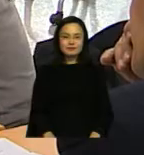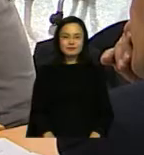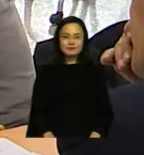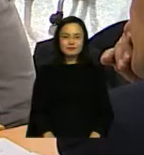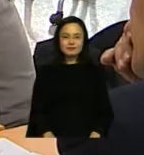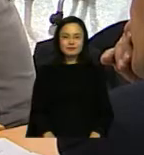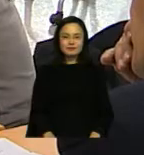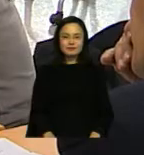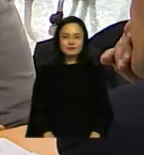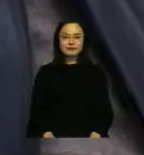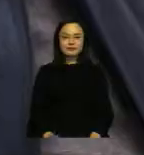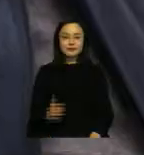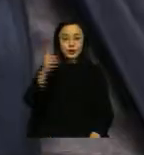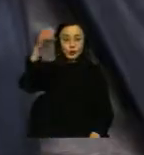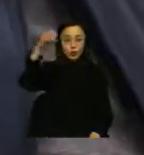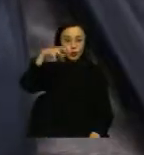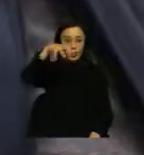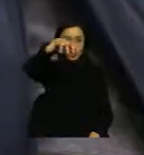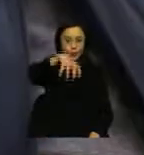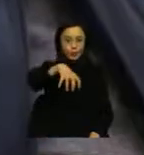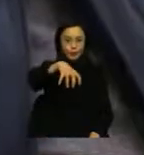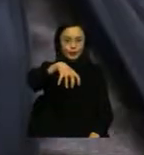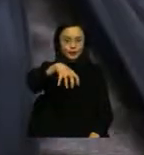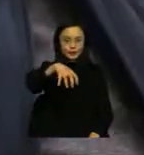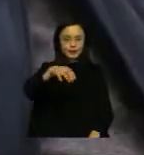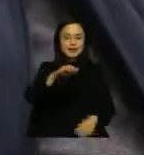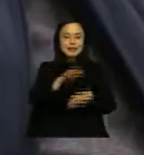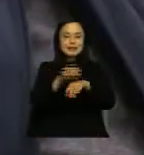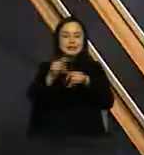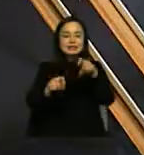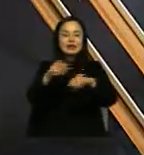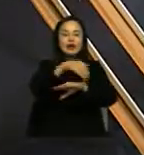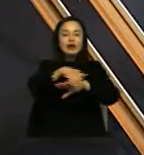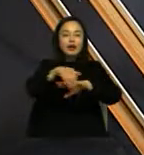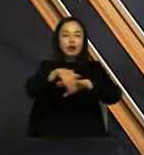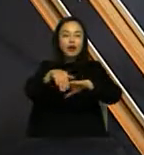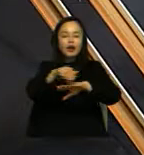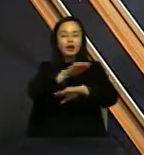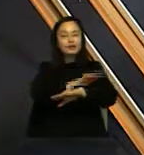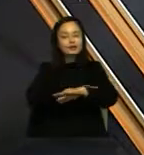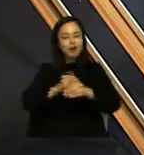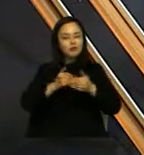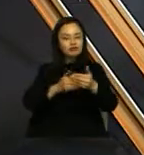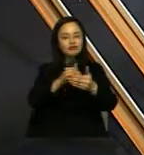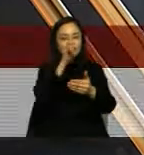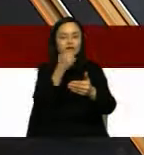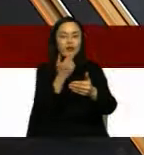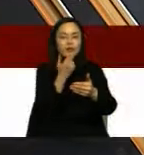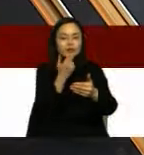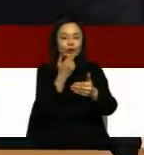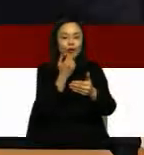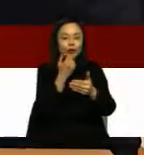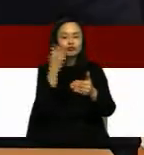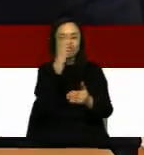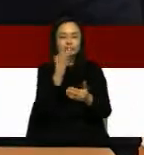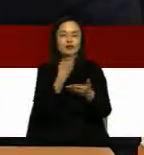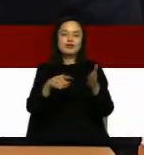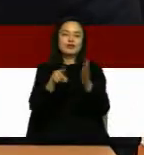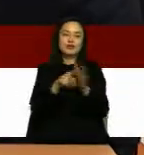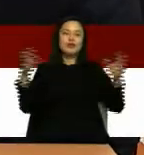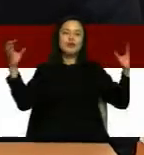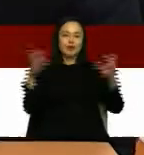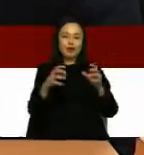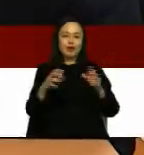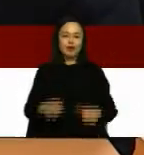민선 7기 고양시의 공약 실천 계획을 살펴보기 위해 모인 시민들. 성과 연령, 지역별 인구 비례를